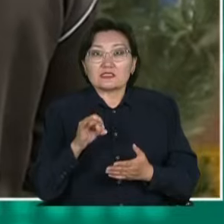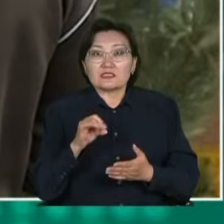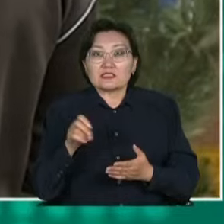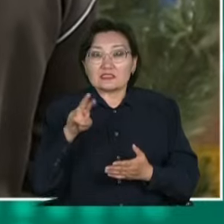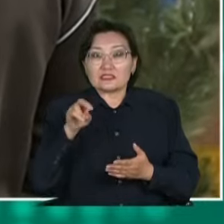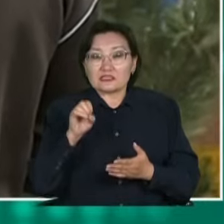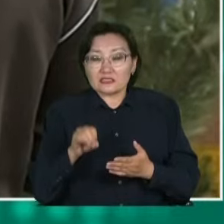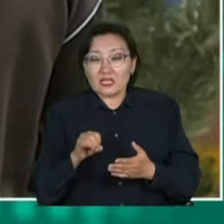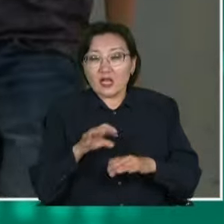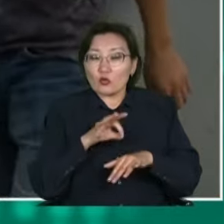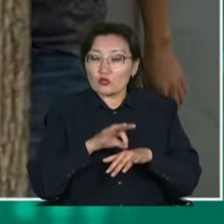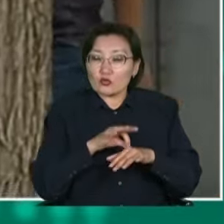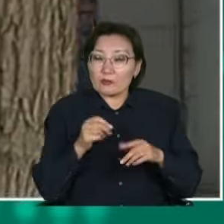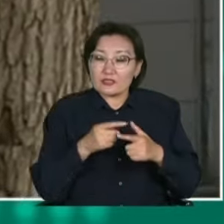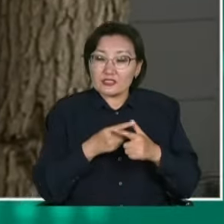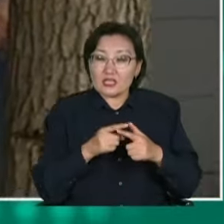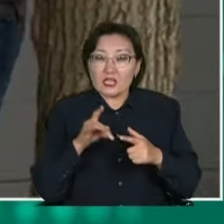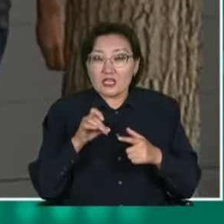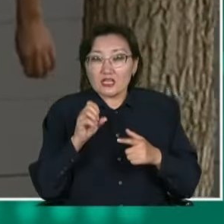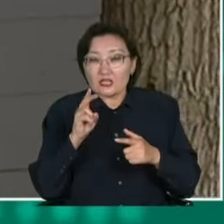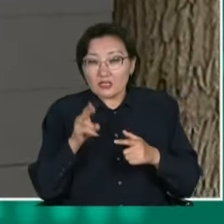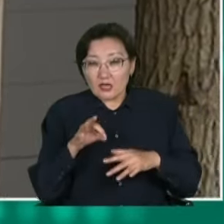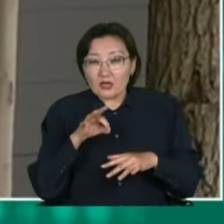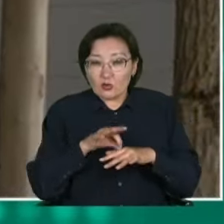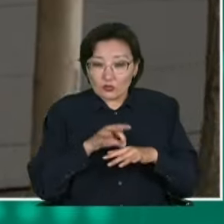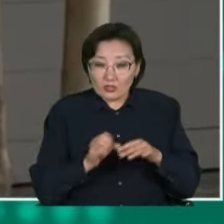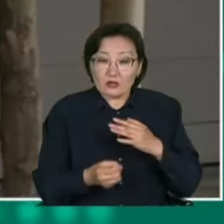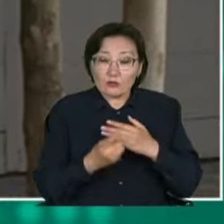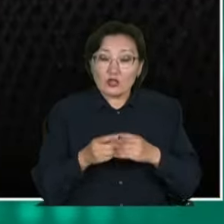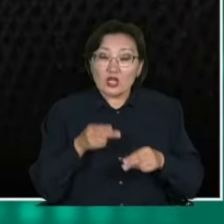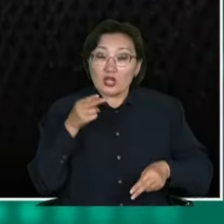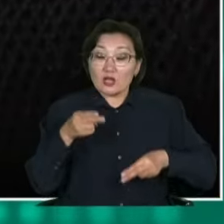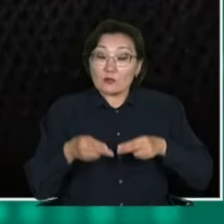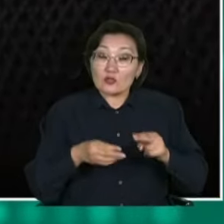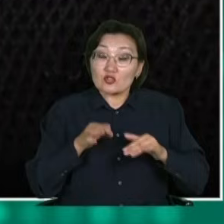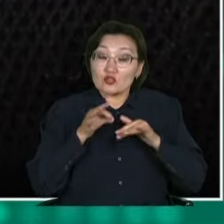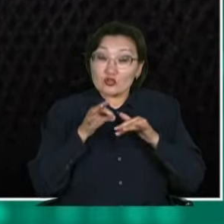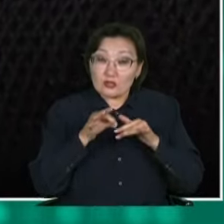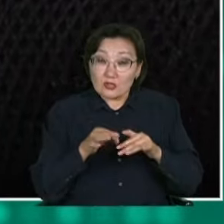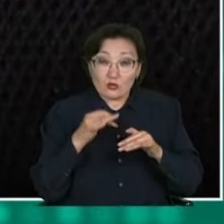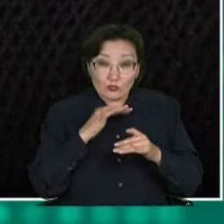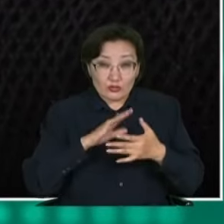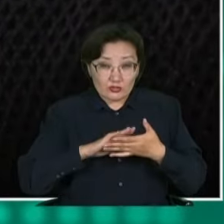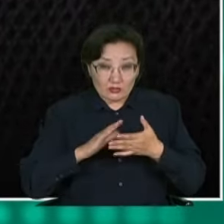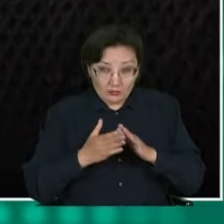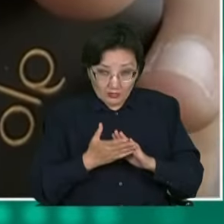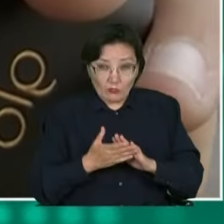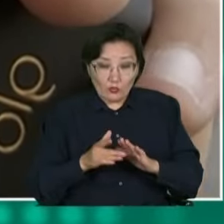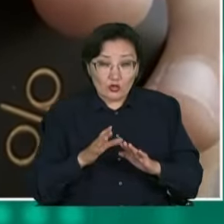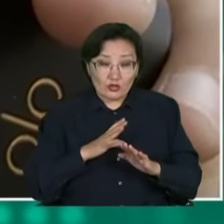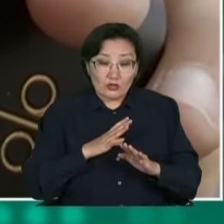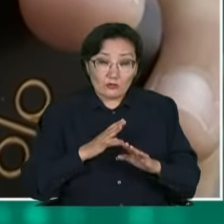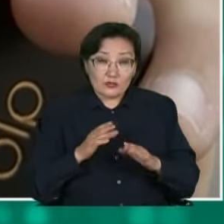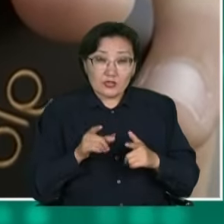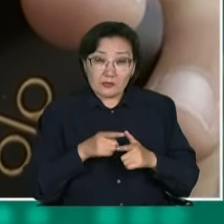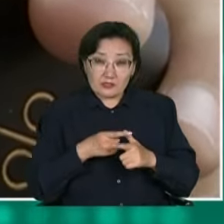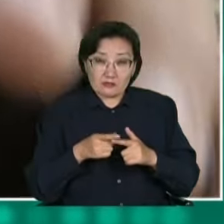қатерлі ісіктер сондайлар кездесіп тұрады. Оларға операция жасаған көп жағдайда болды.